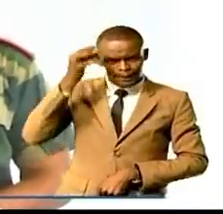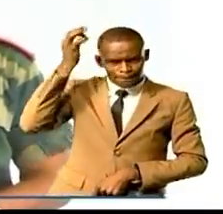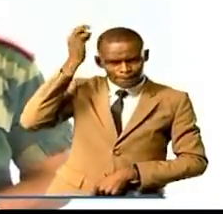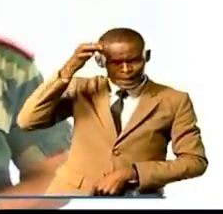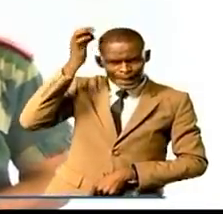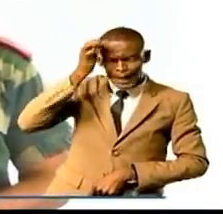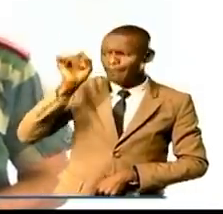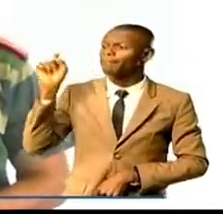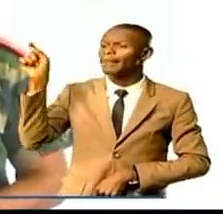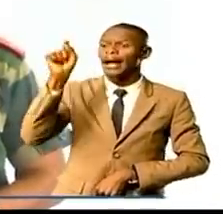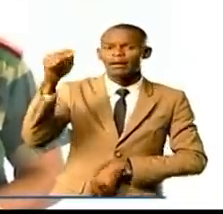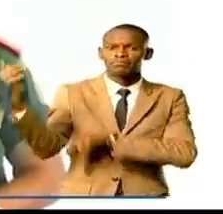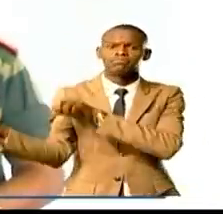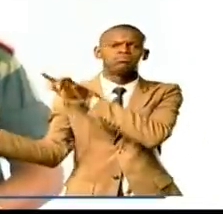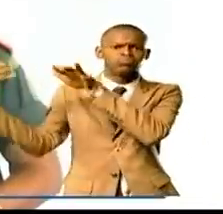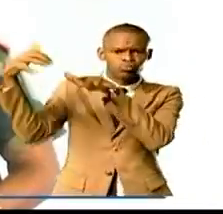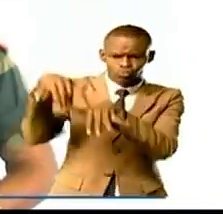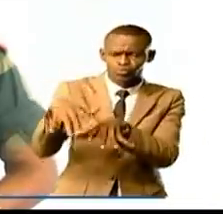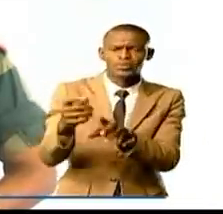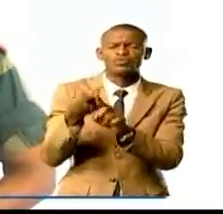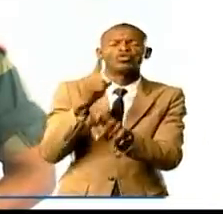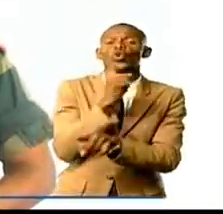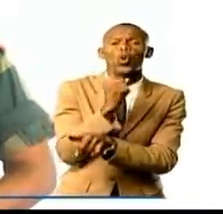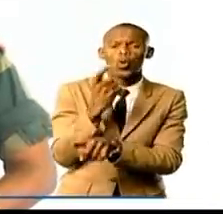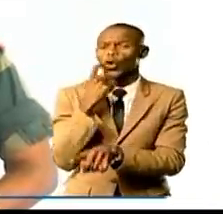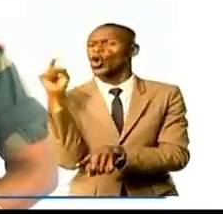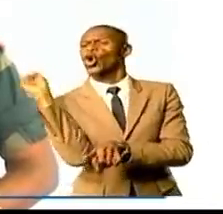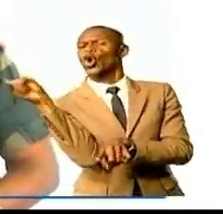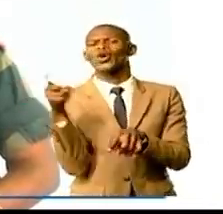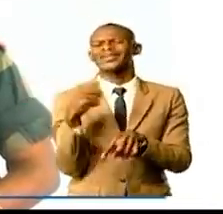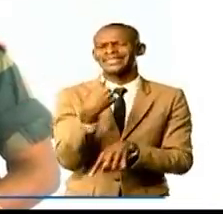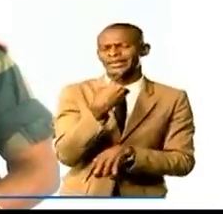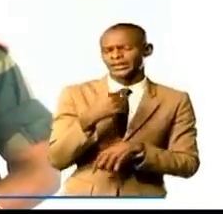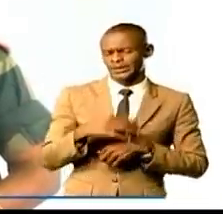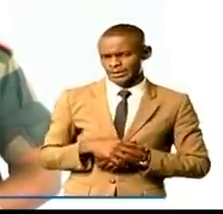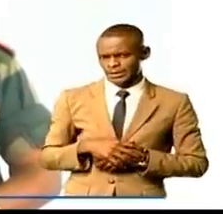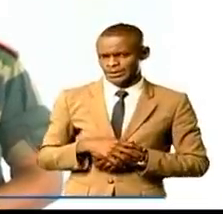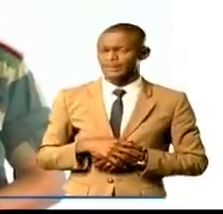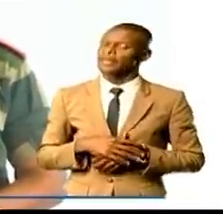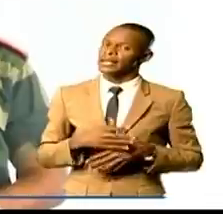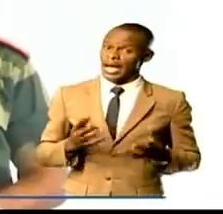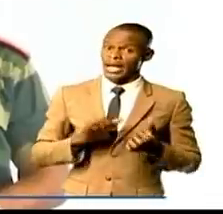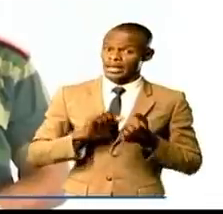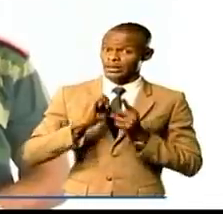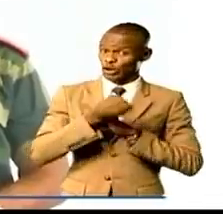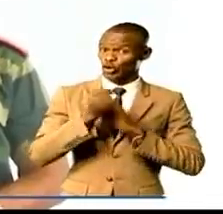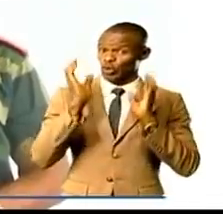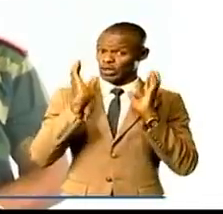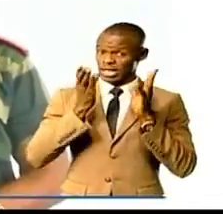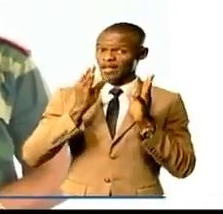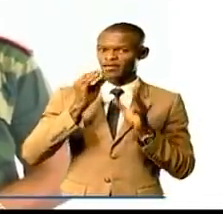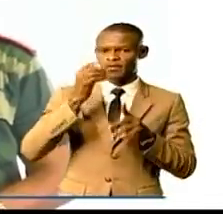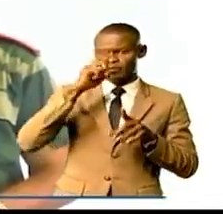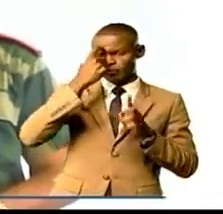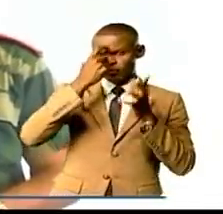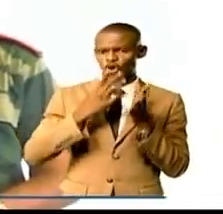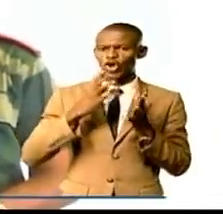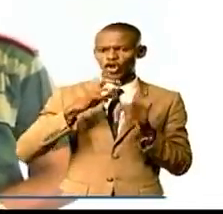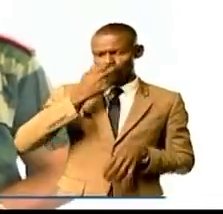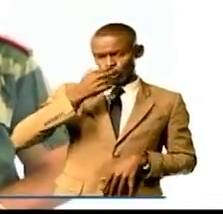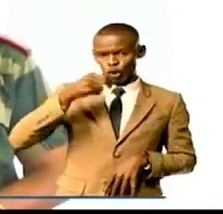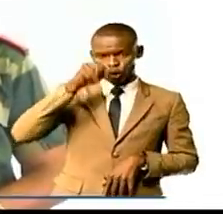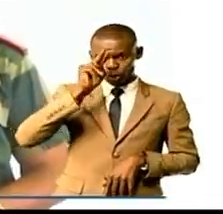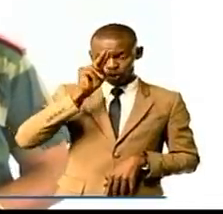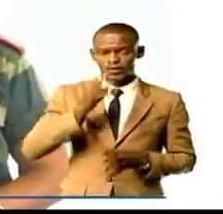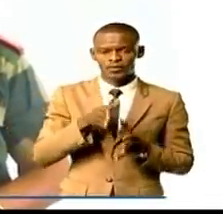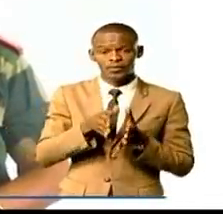préoccupante, le gouverneur militaire de la province du Nord Kivu appelle la population au calme, à la